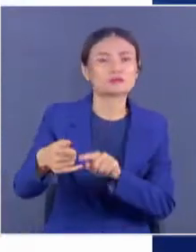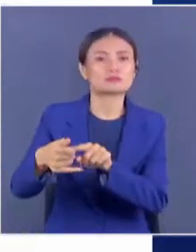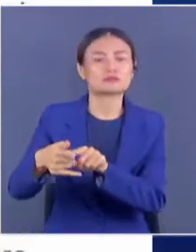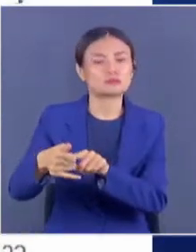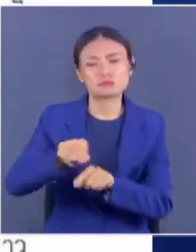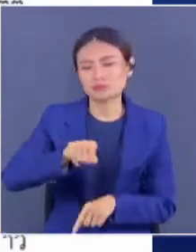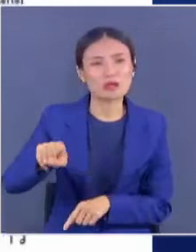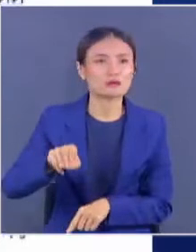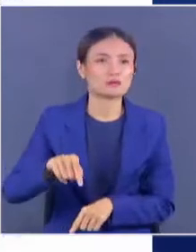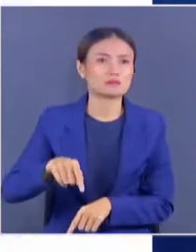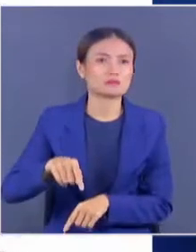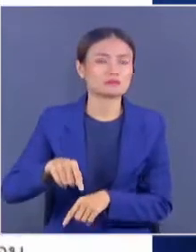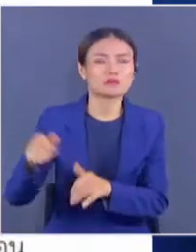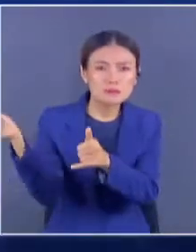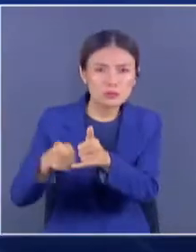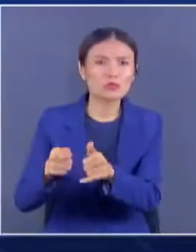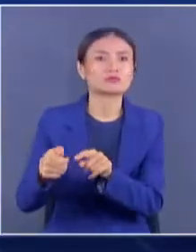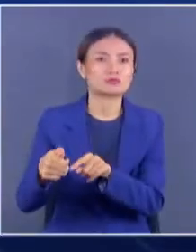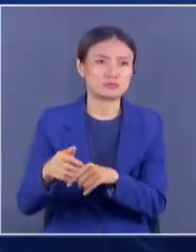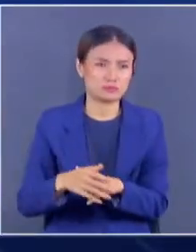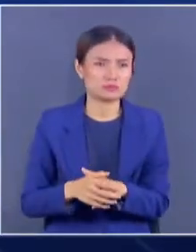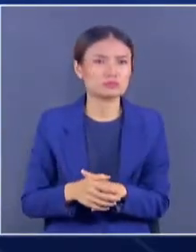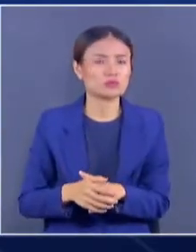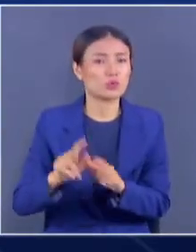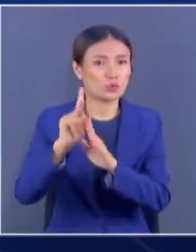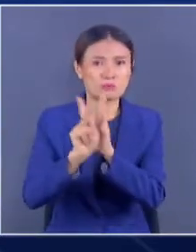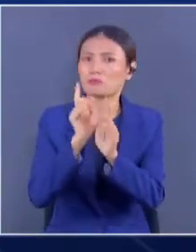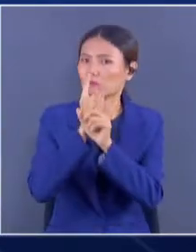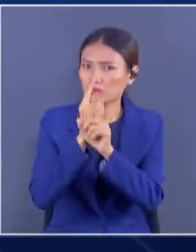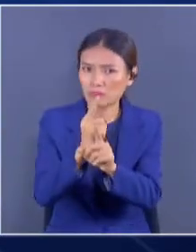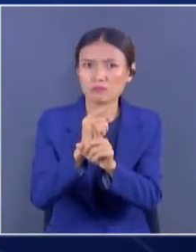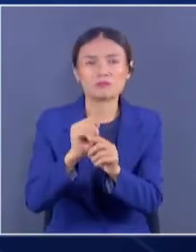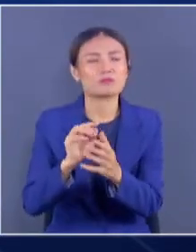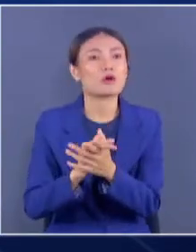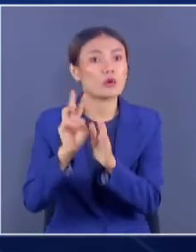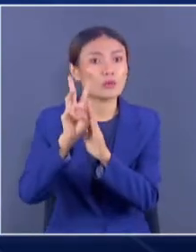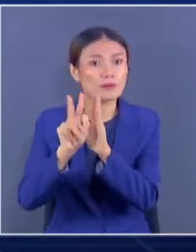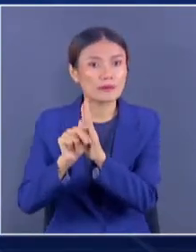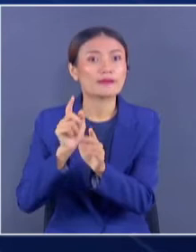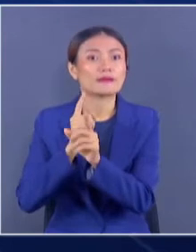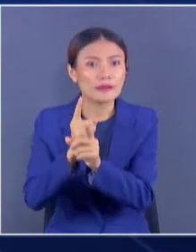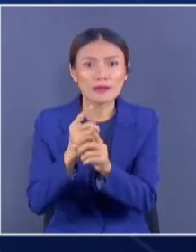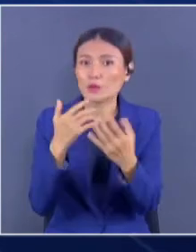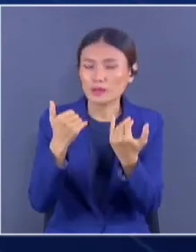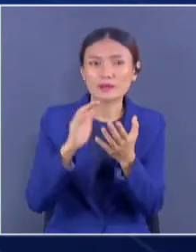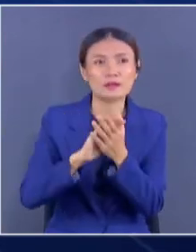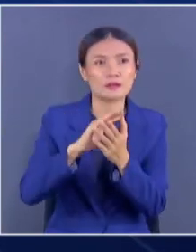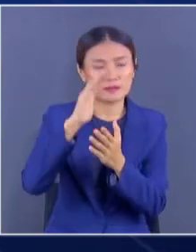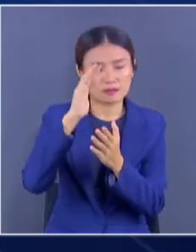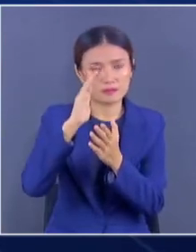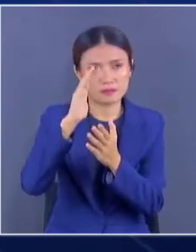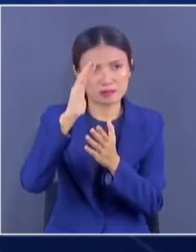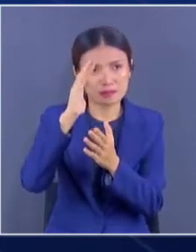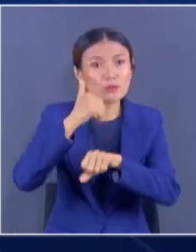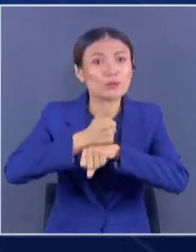กฎหมายและคดีวินัยอย่างเคร่งครัดนะครับซึ่งล่าสุดครับทางต้นสังกัดได้เรียกตัวร้อยตำรวจตรีกฤตพจน์มาส